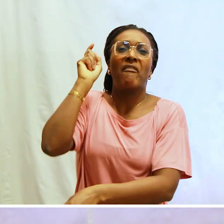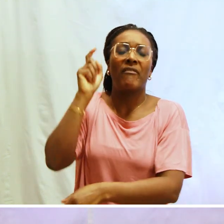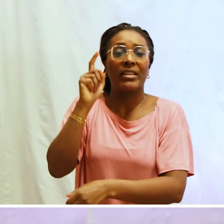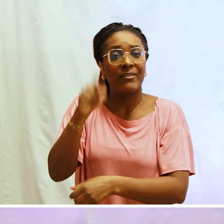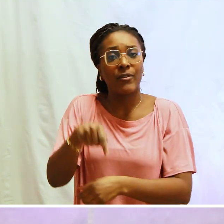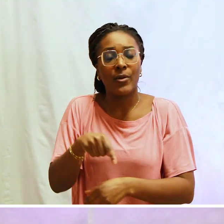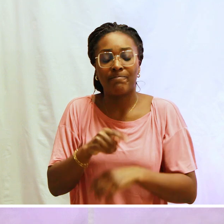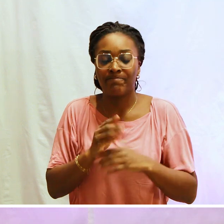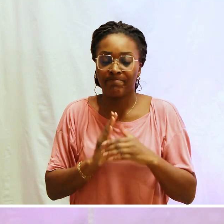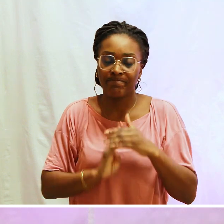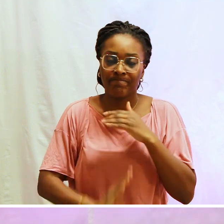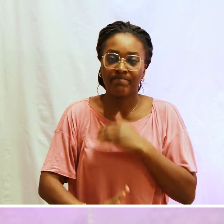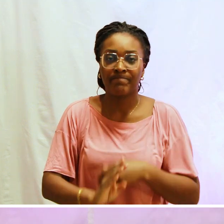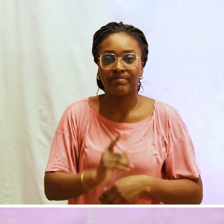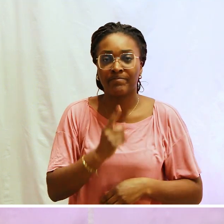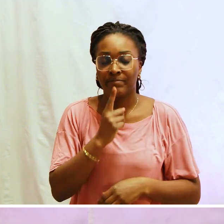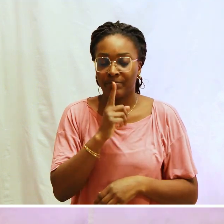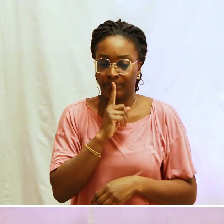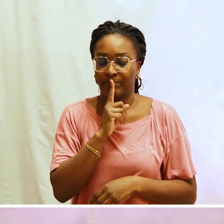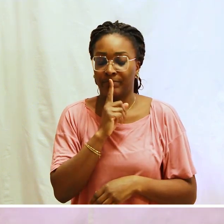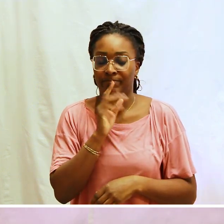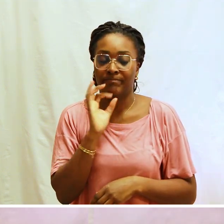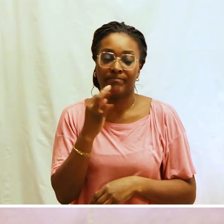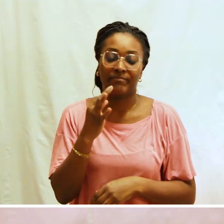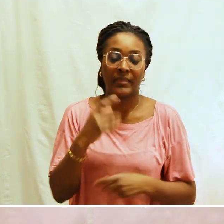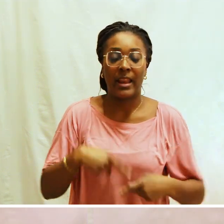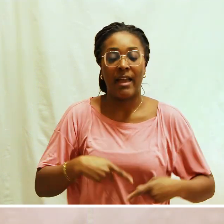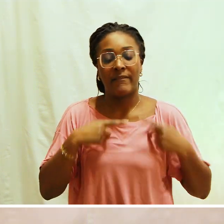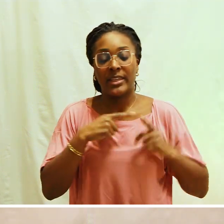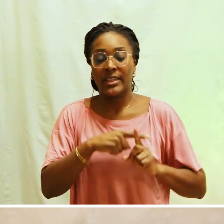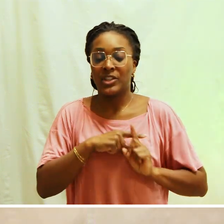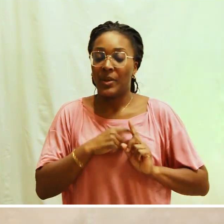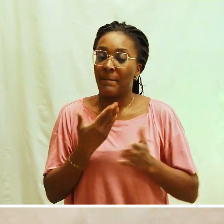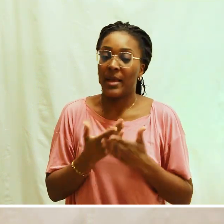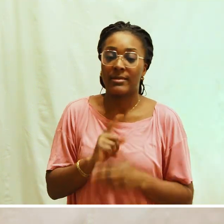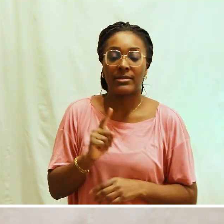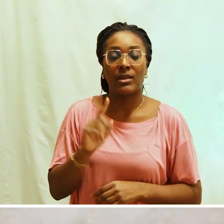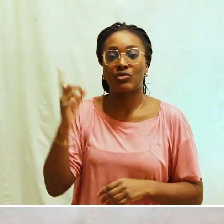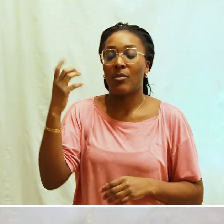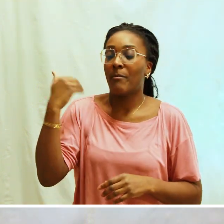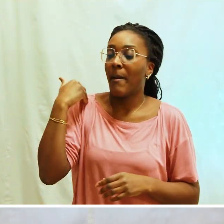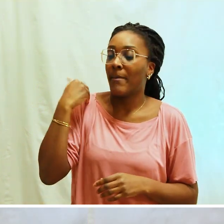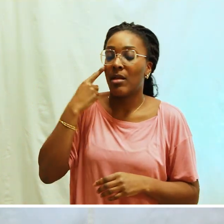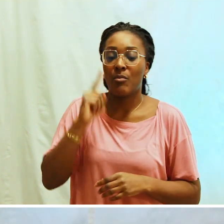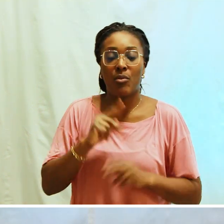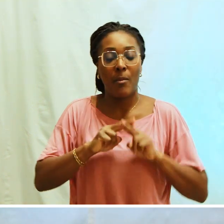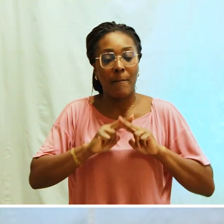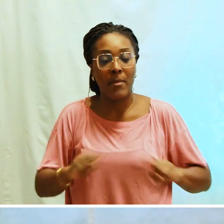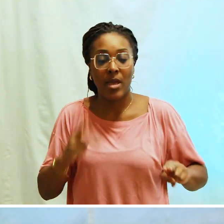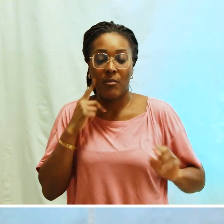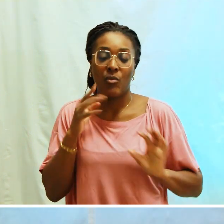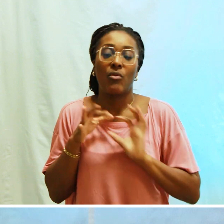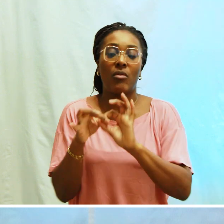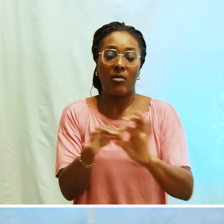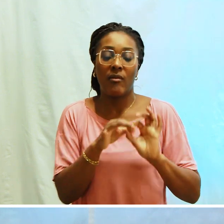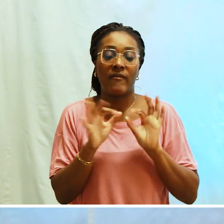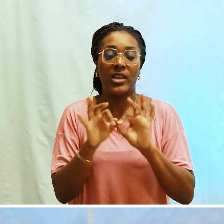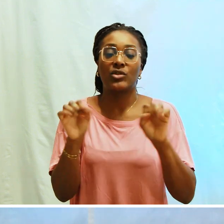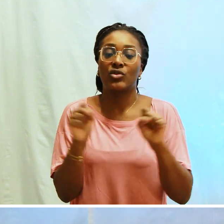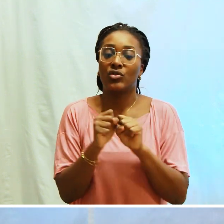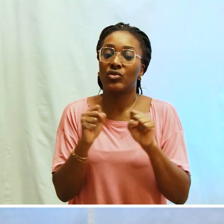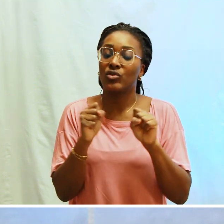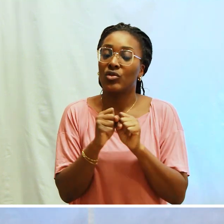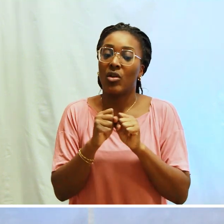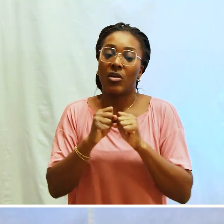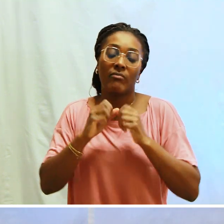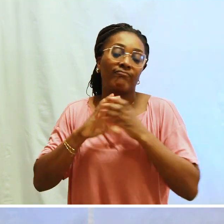mais c'est pas ça la vie chrétienne. Dieu m'appelle à être dans la paix, dans l'harmonie, dans la communion fraternelle, avec ceux qui peut-être